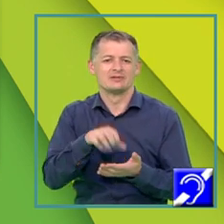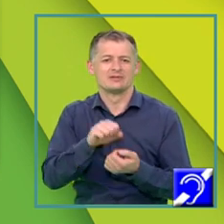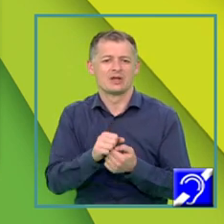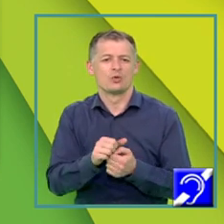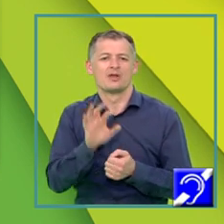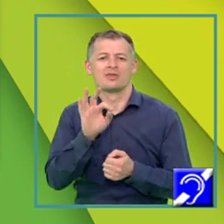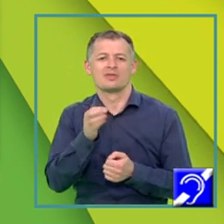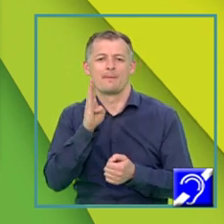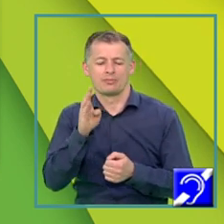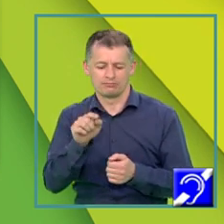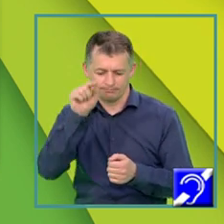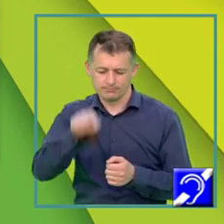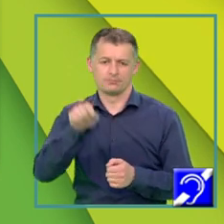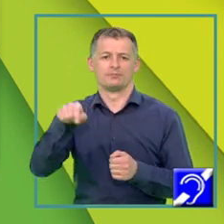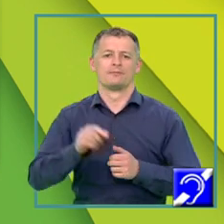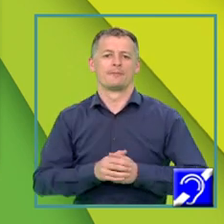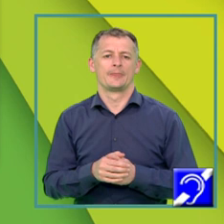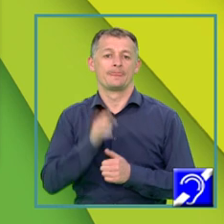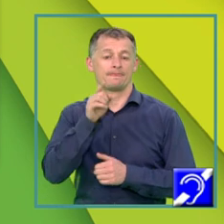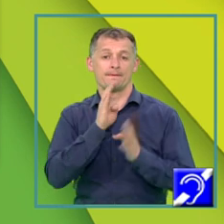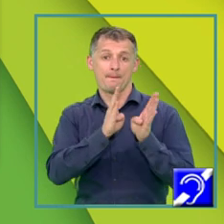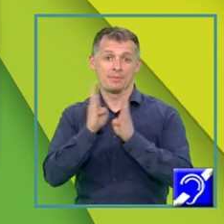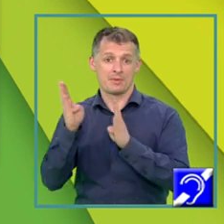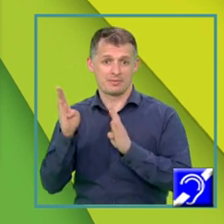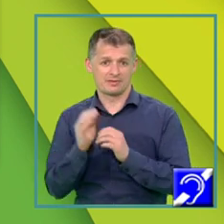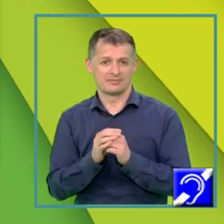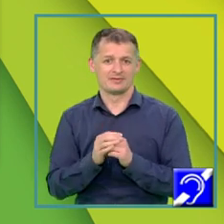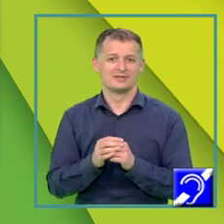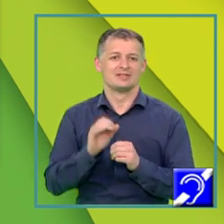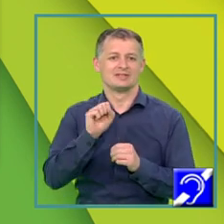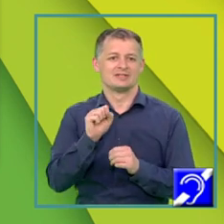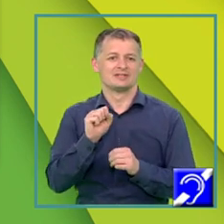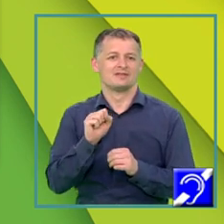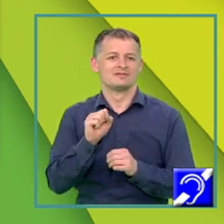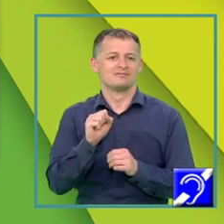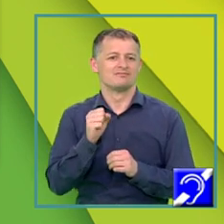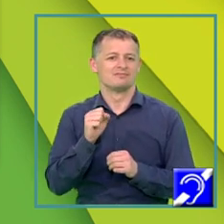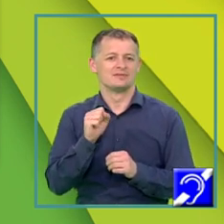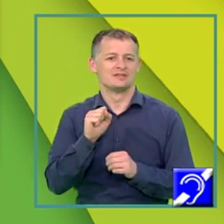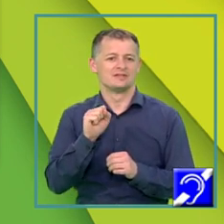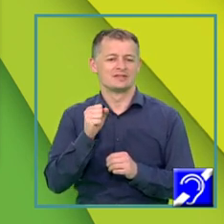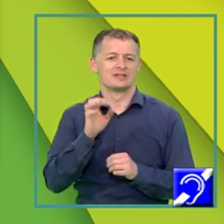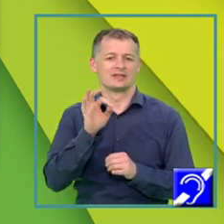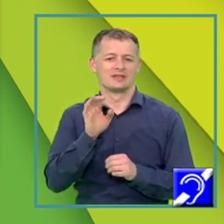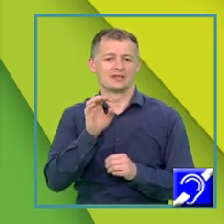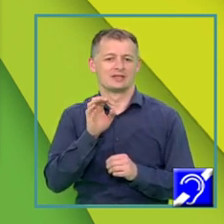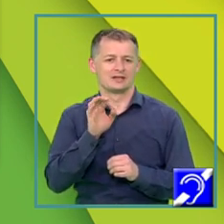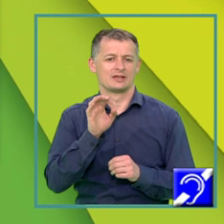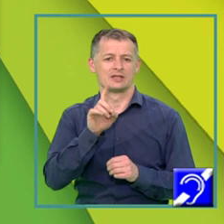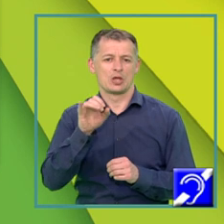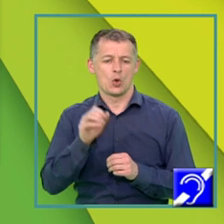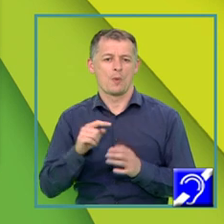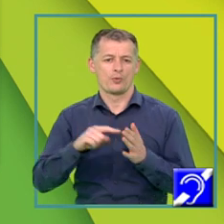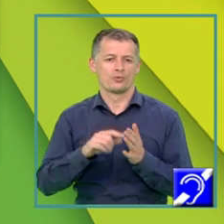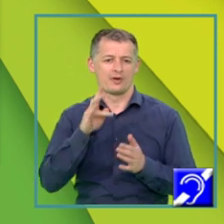crește în biblioteca sa te dai o punct H Standard input output există funcția